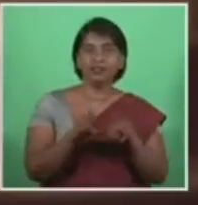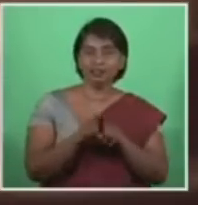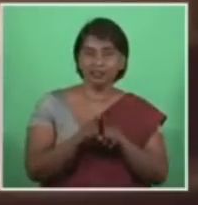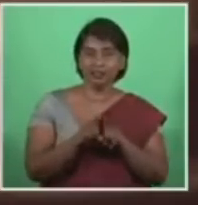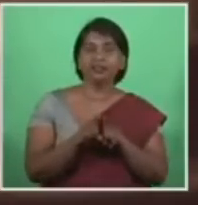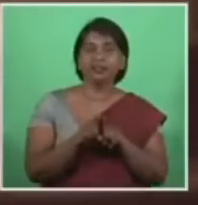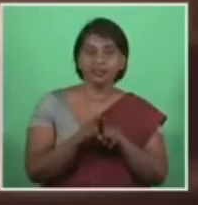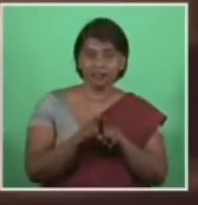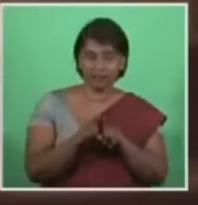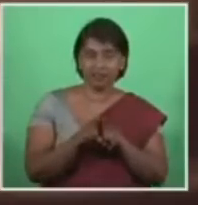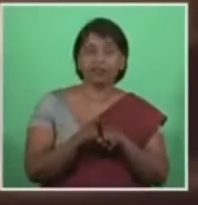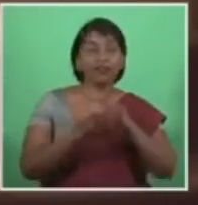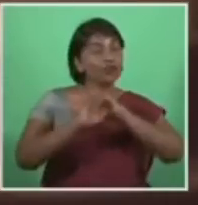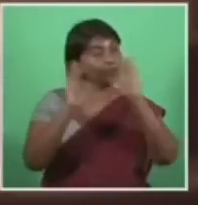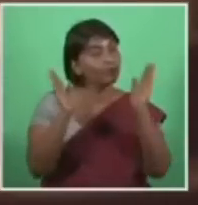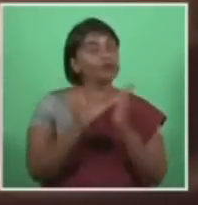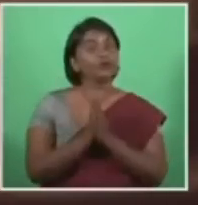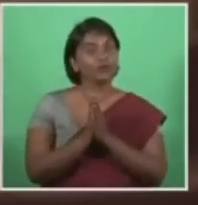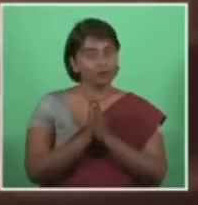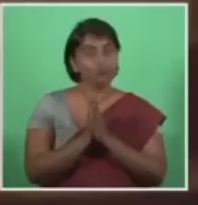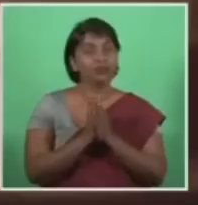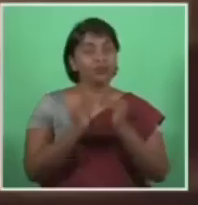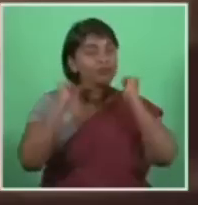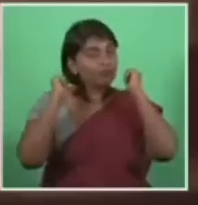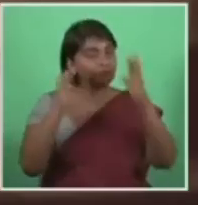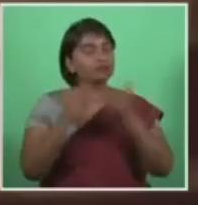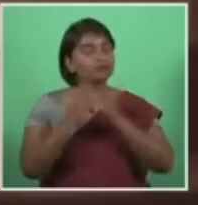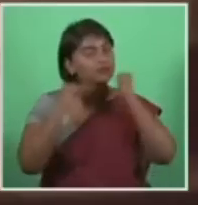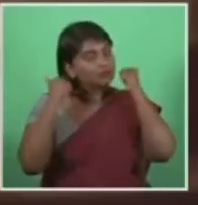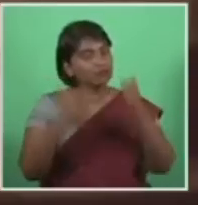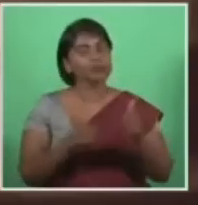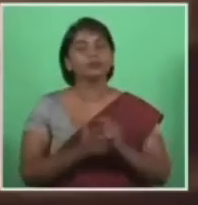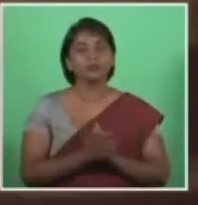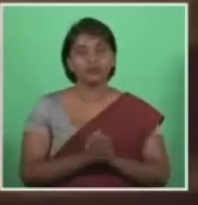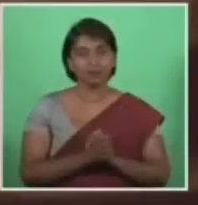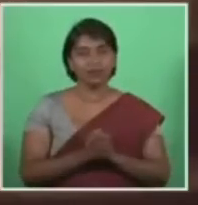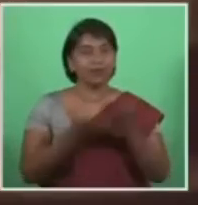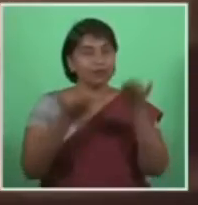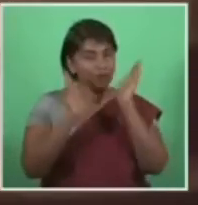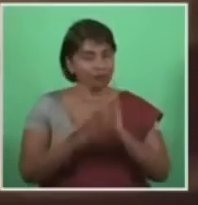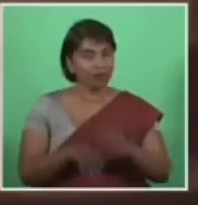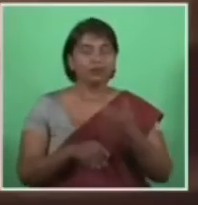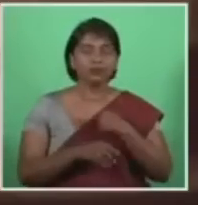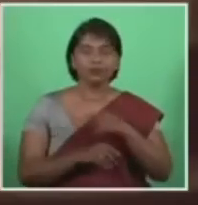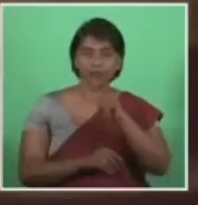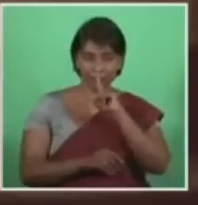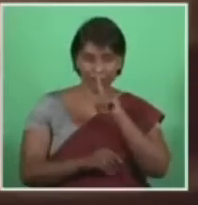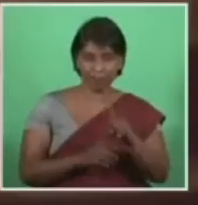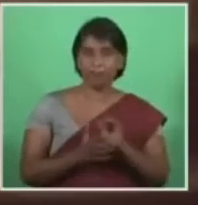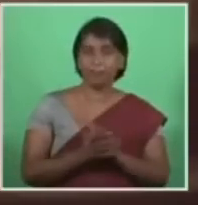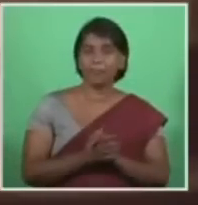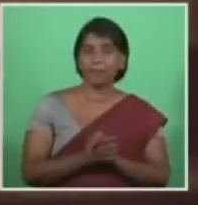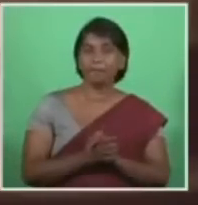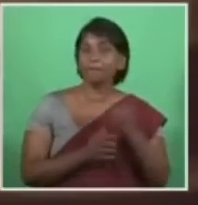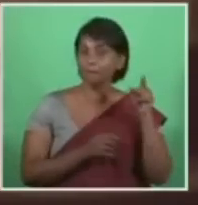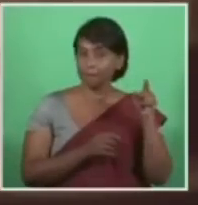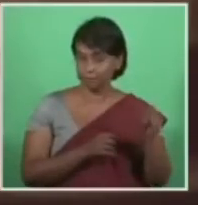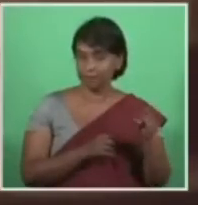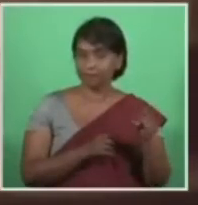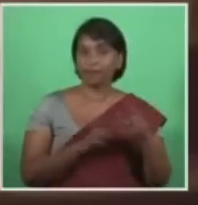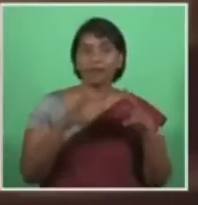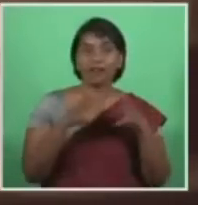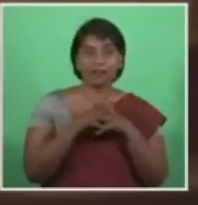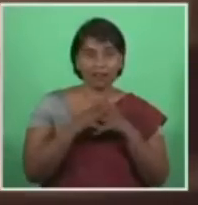තමුන්නාසේලා බලාපොරොත්තු සියලුම දේ සාර්ථක වෙනවා සාර්ථක වෙනවාමයි. අවසාන වශයෙන් මම කියන්න ඕනේ අර